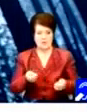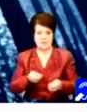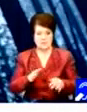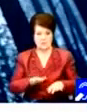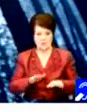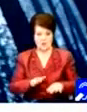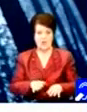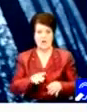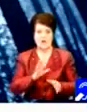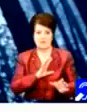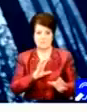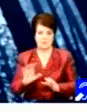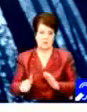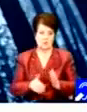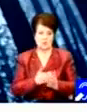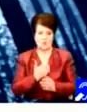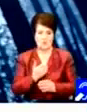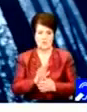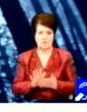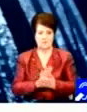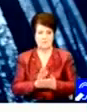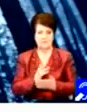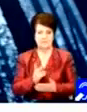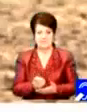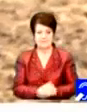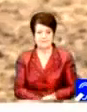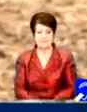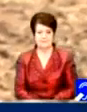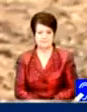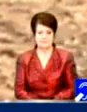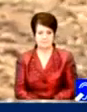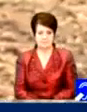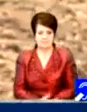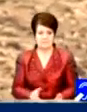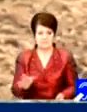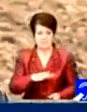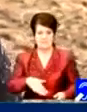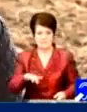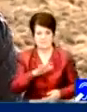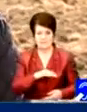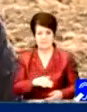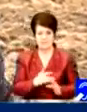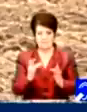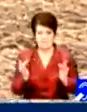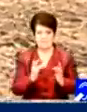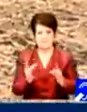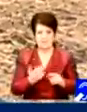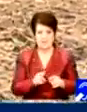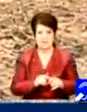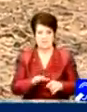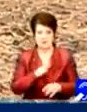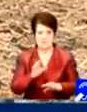locale să asigură protecția noilor perdele forestiere. Pe sectorul dintre pădurile de la Trebujeni și Butuceni